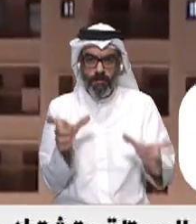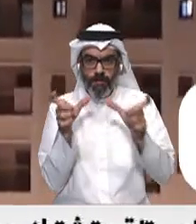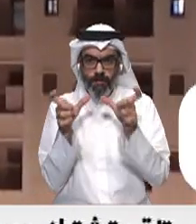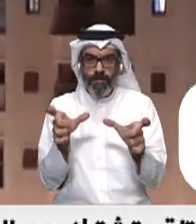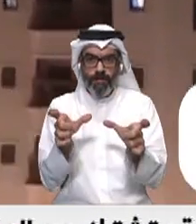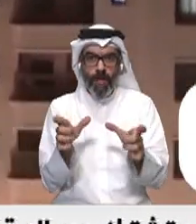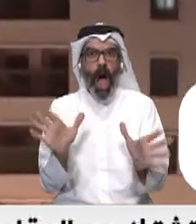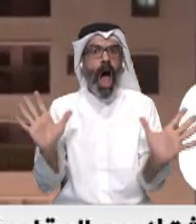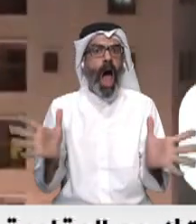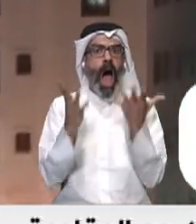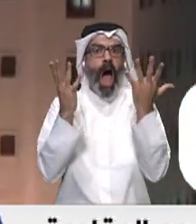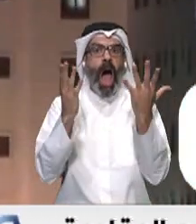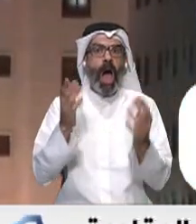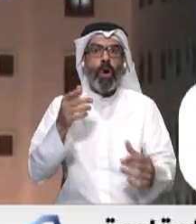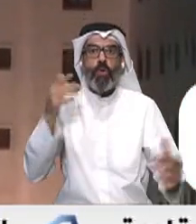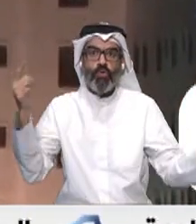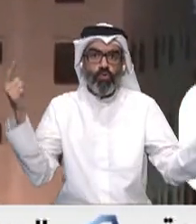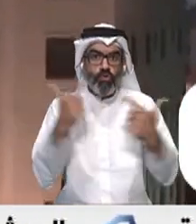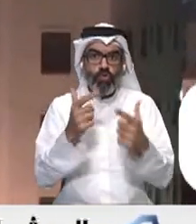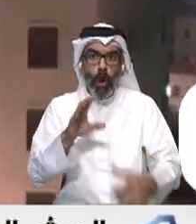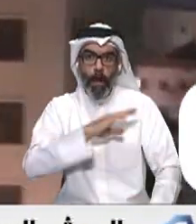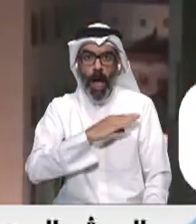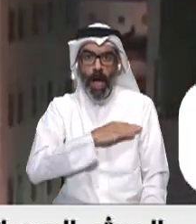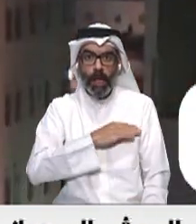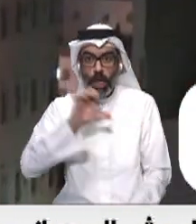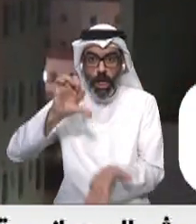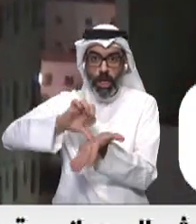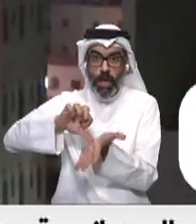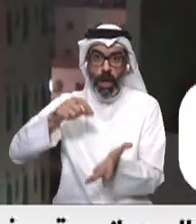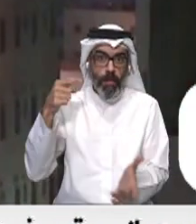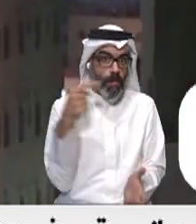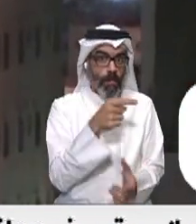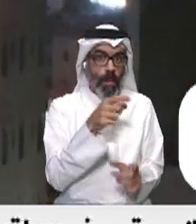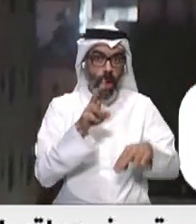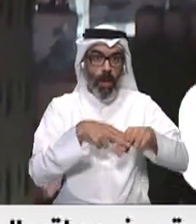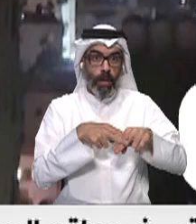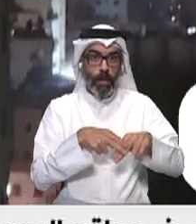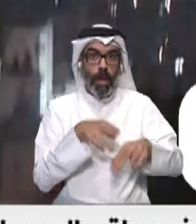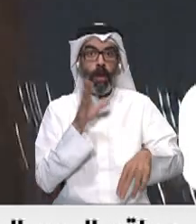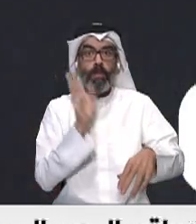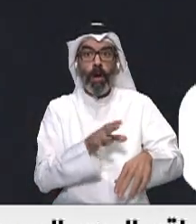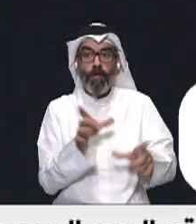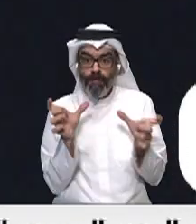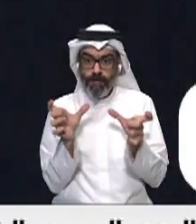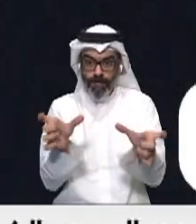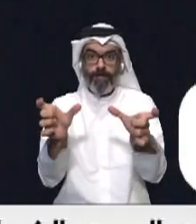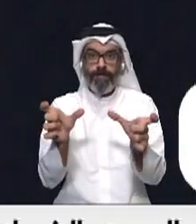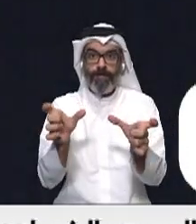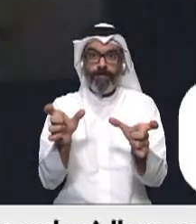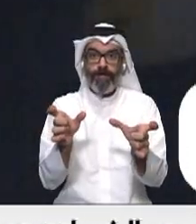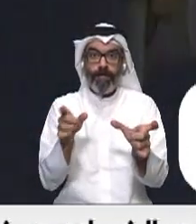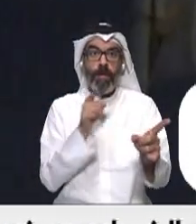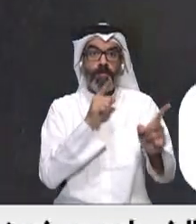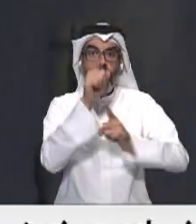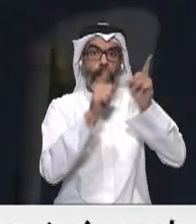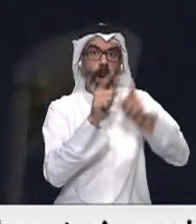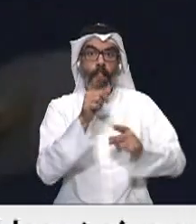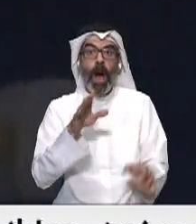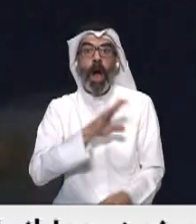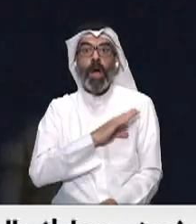هجوم عسكري ايراني وان قوات امريكيه وبريطانيه شاركت في التصدي ل الصواريخ